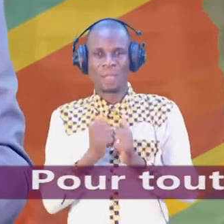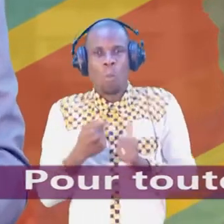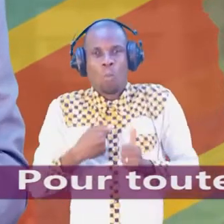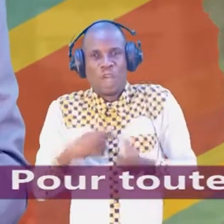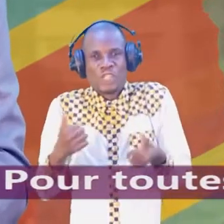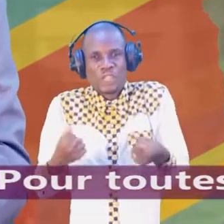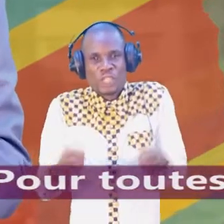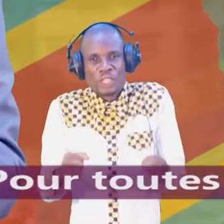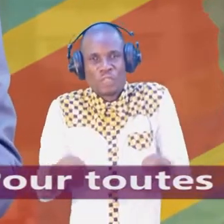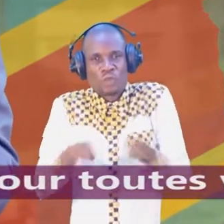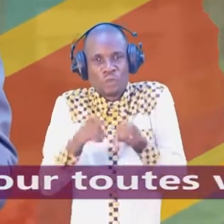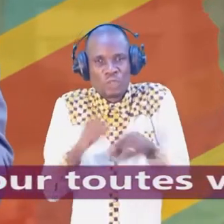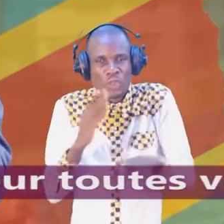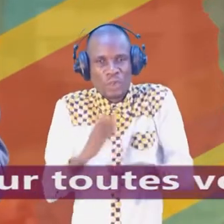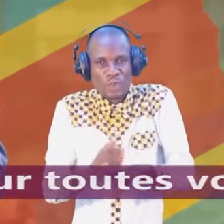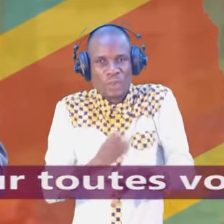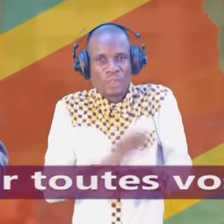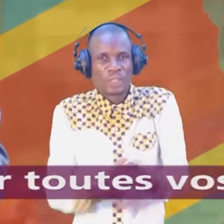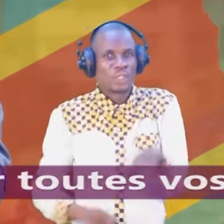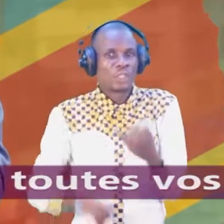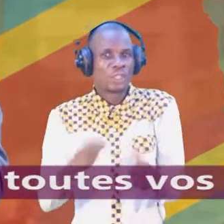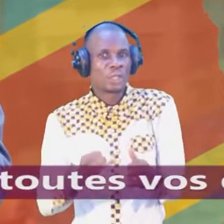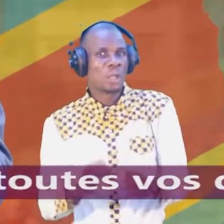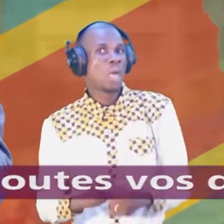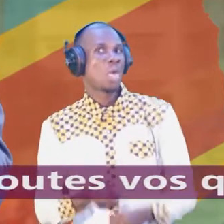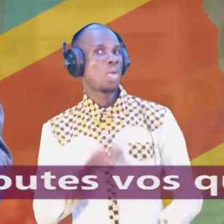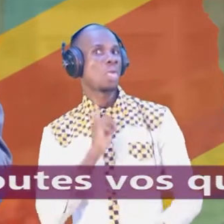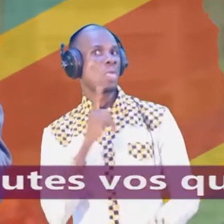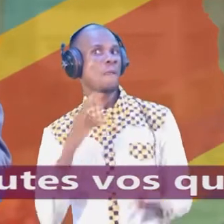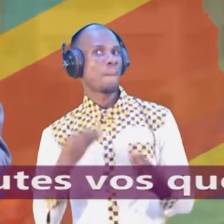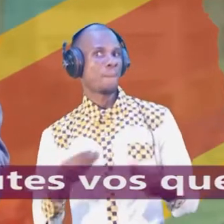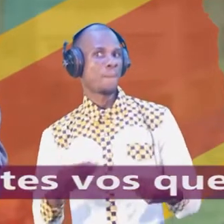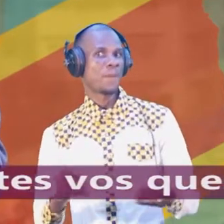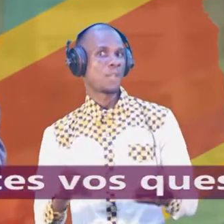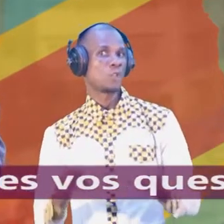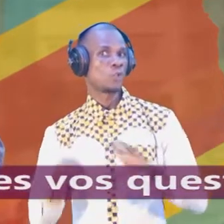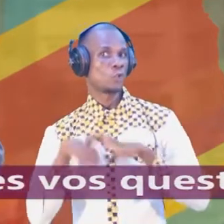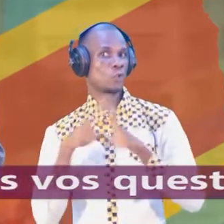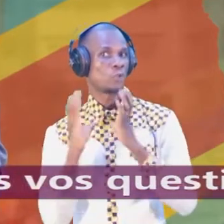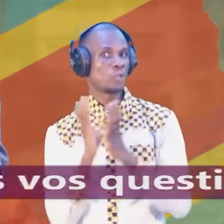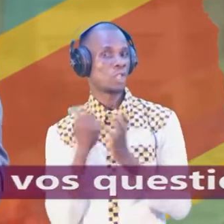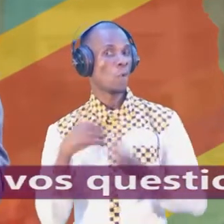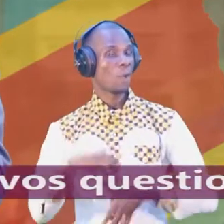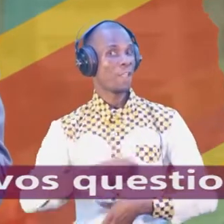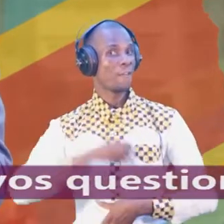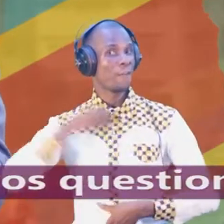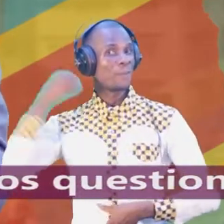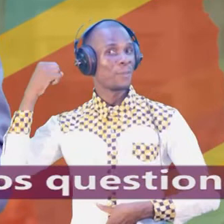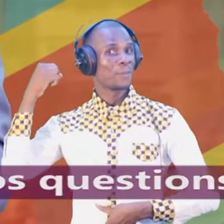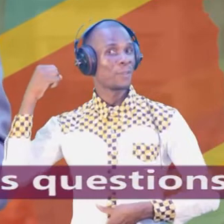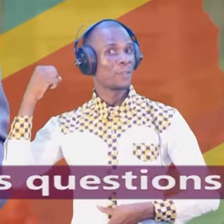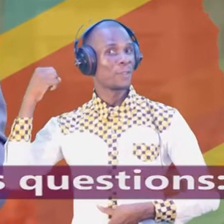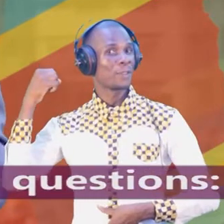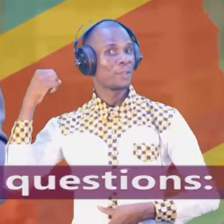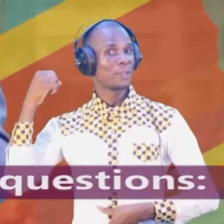ya lobiko wana kowumela mpe kopona pamba te okoki mpe kobongisa oyo osilaki kozwa